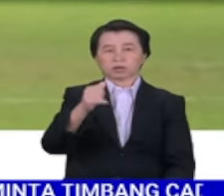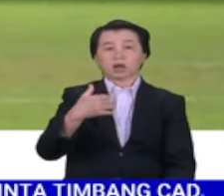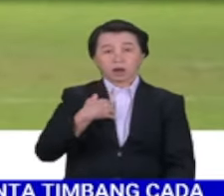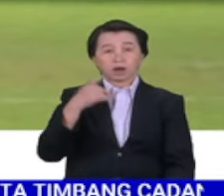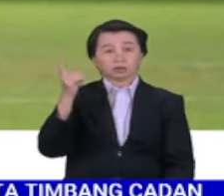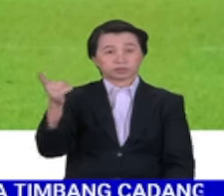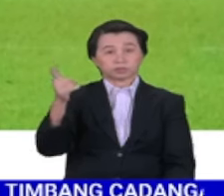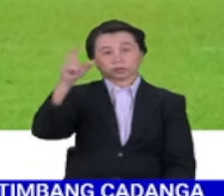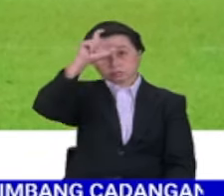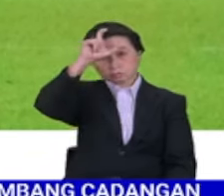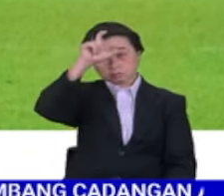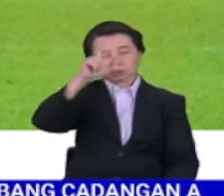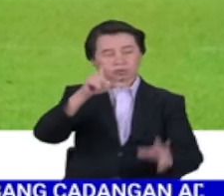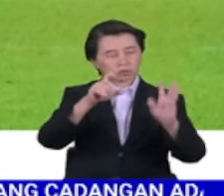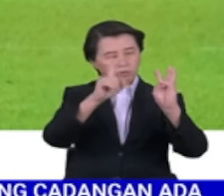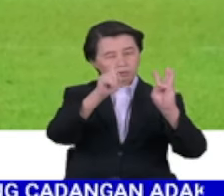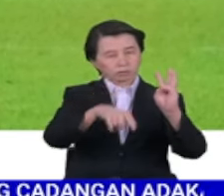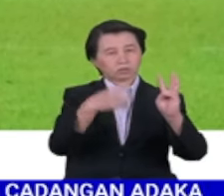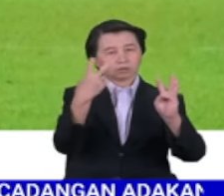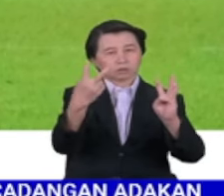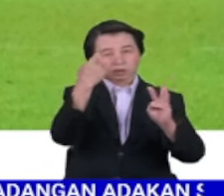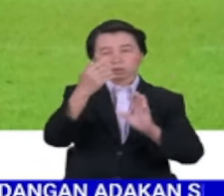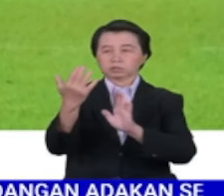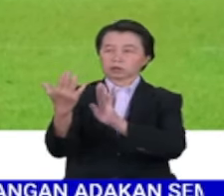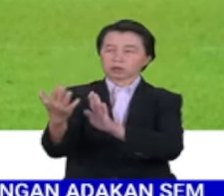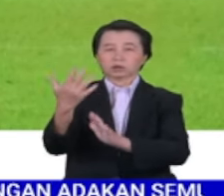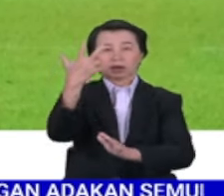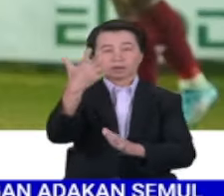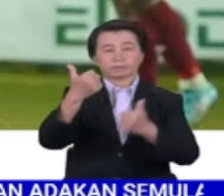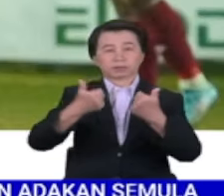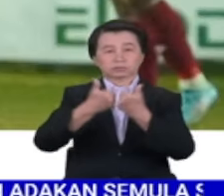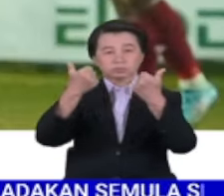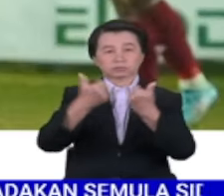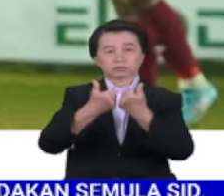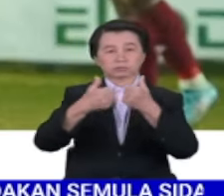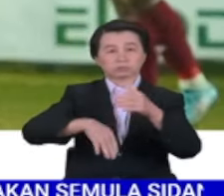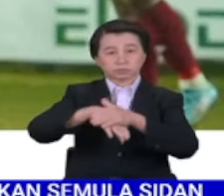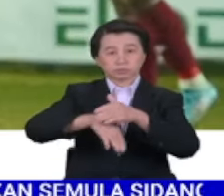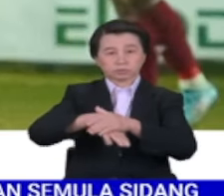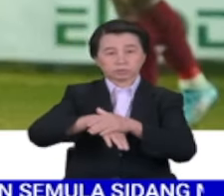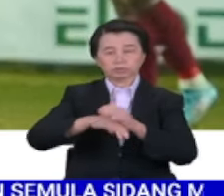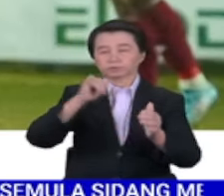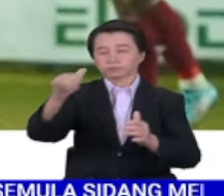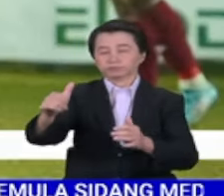diantalia sejak 6 Februari lalu bagi menghadapi empat perlawanan persahabatan